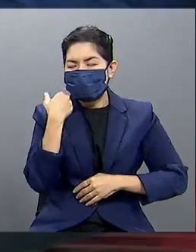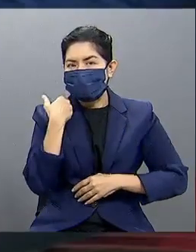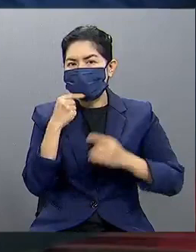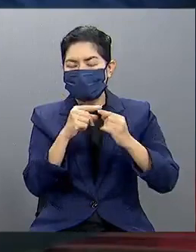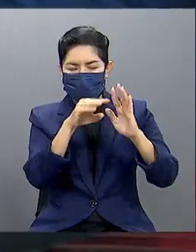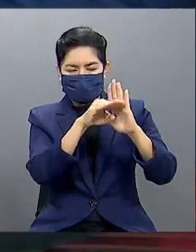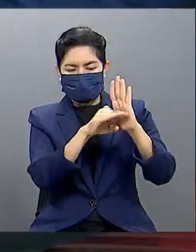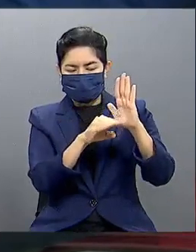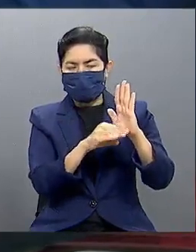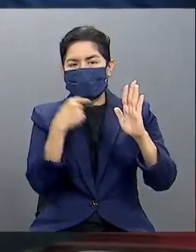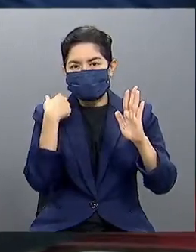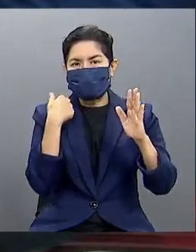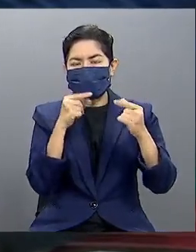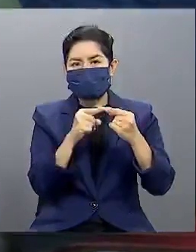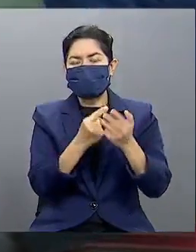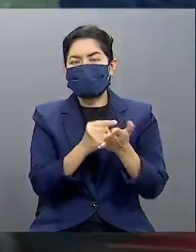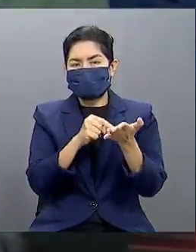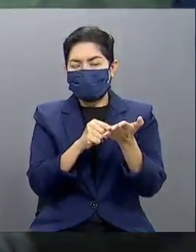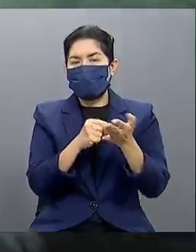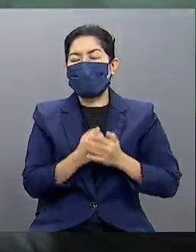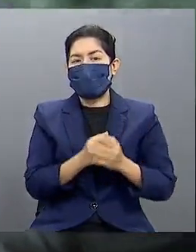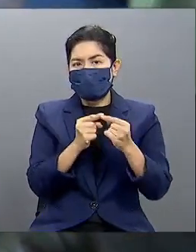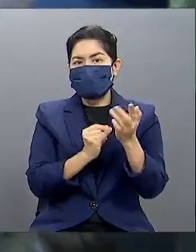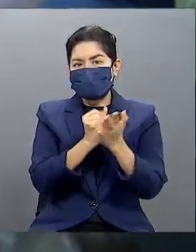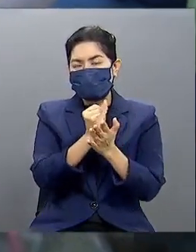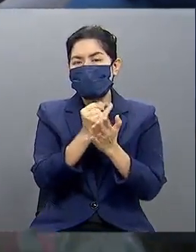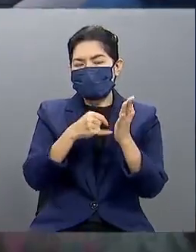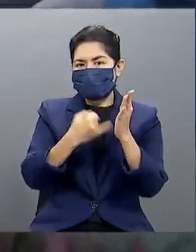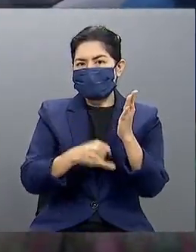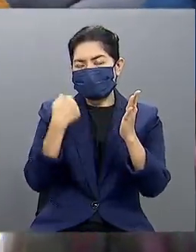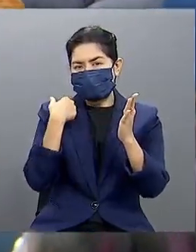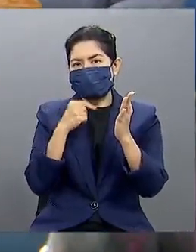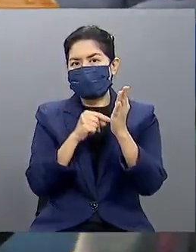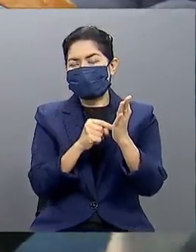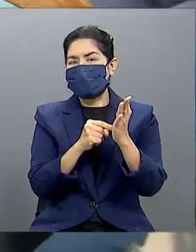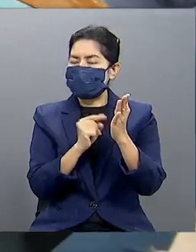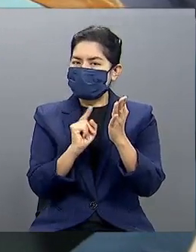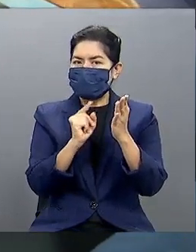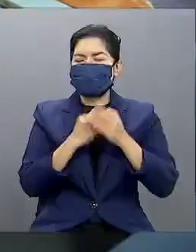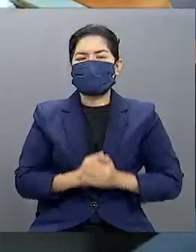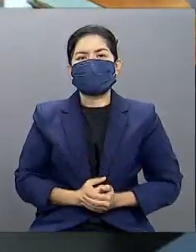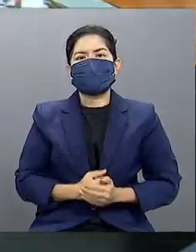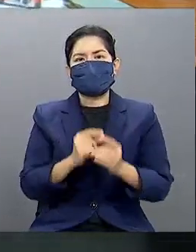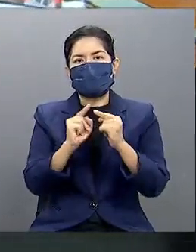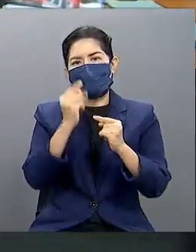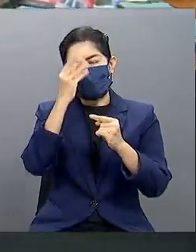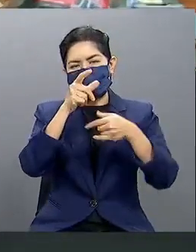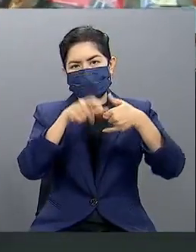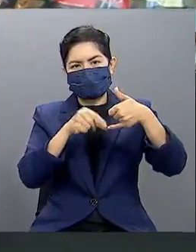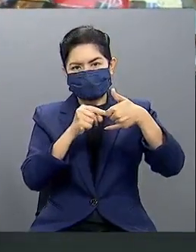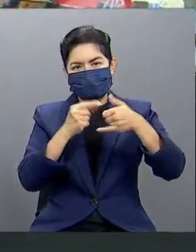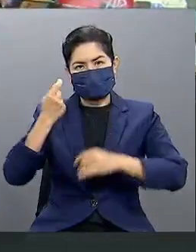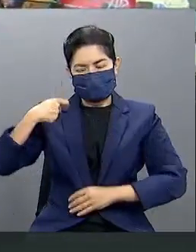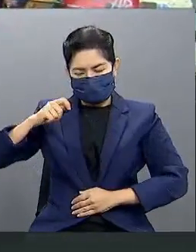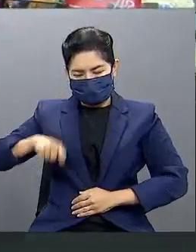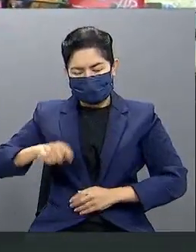คดีพิเศษหรือไม่แต่ก็มีท่าทีออกมาจากนายเดชากิติวิทยานันท์ค่ะตอนนี้เป็น